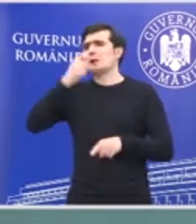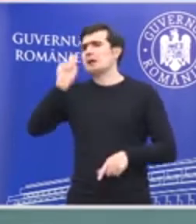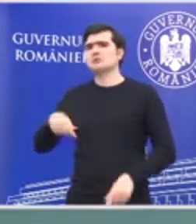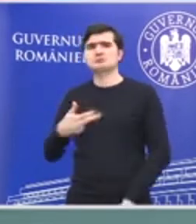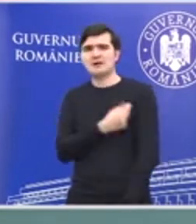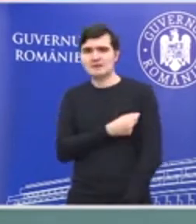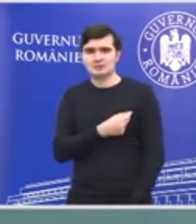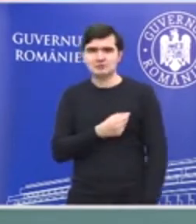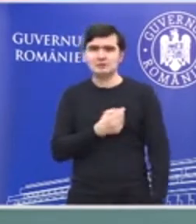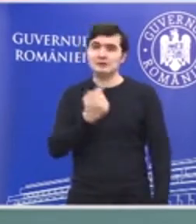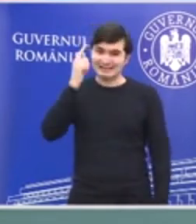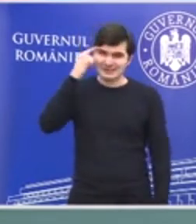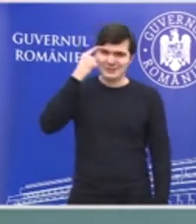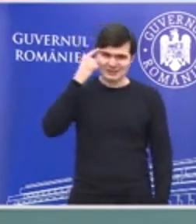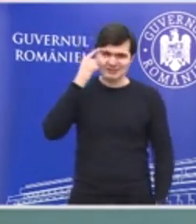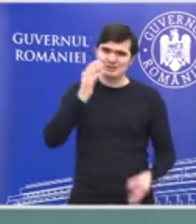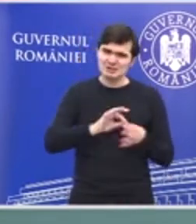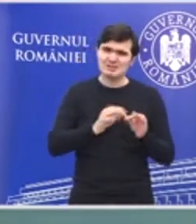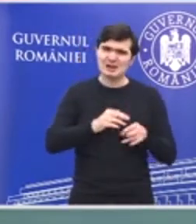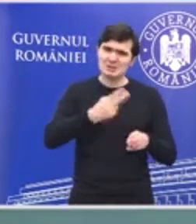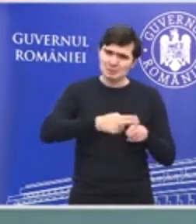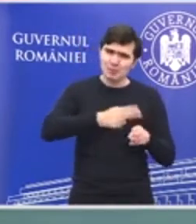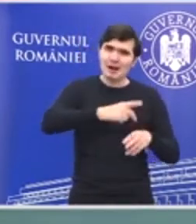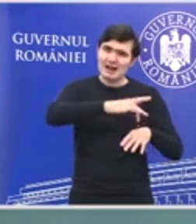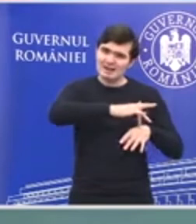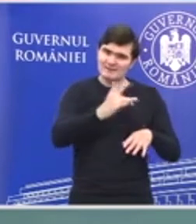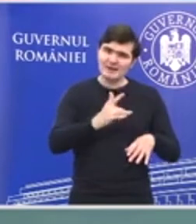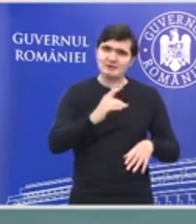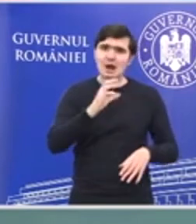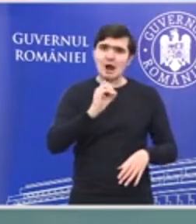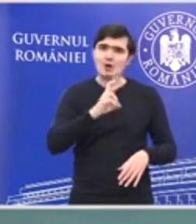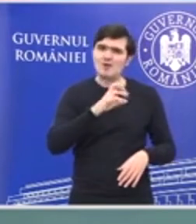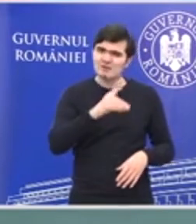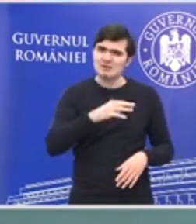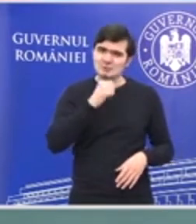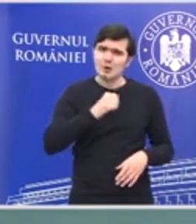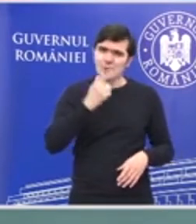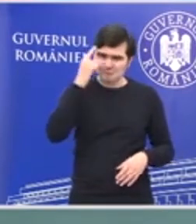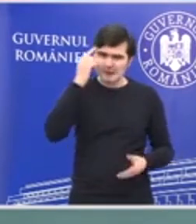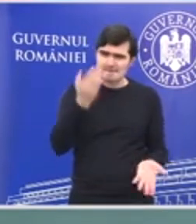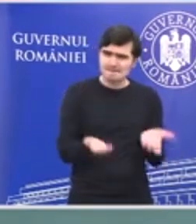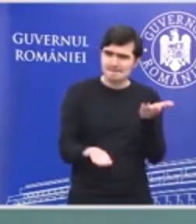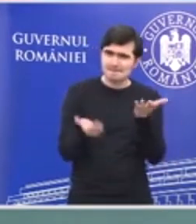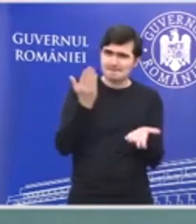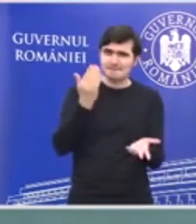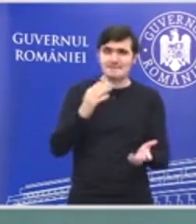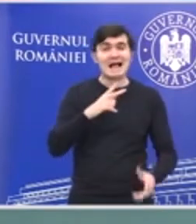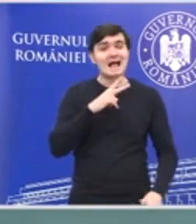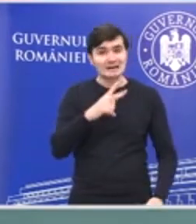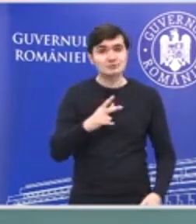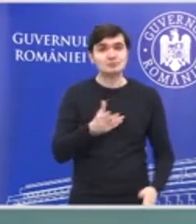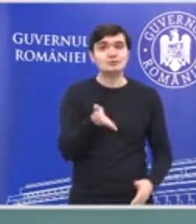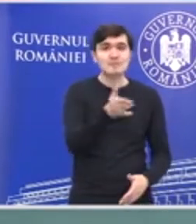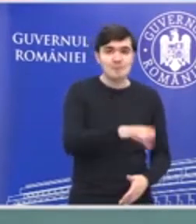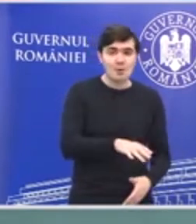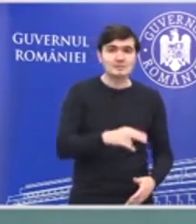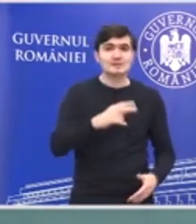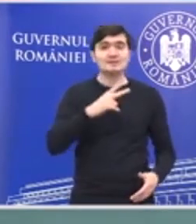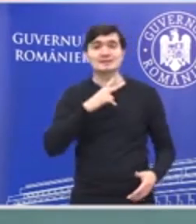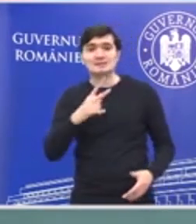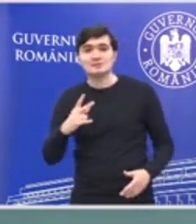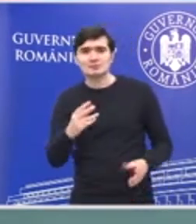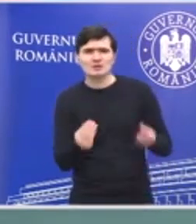care le are infecția naturală, boala, COVID-19. Riscul de deces, riscul de